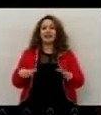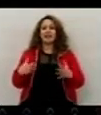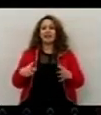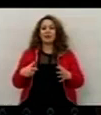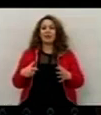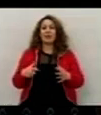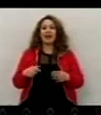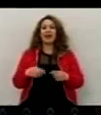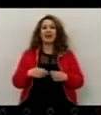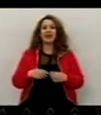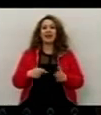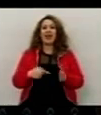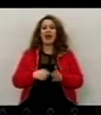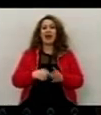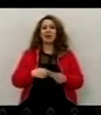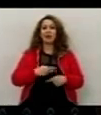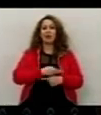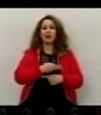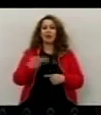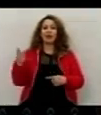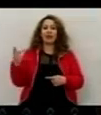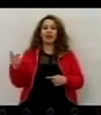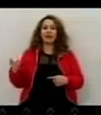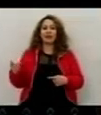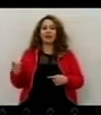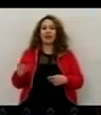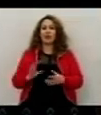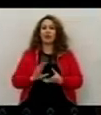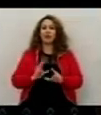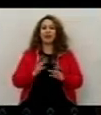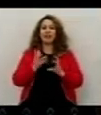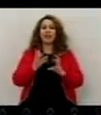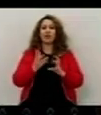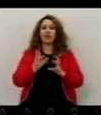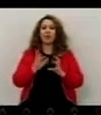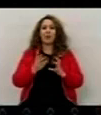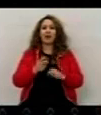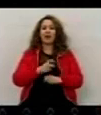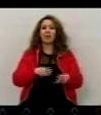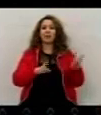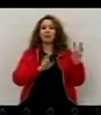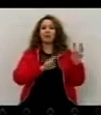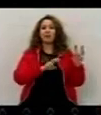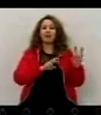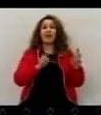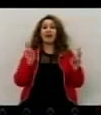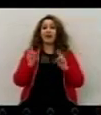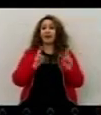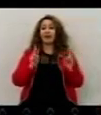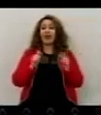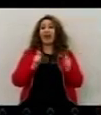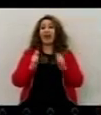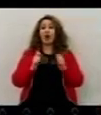2035 من أجل تعزيز توازن نظام الإنتاج الوطني واستقرار المنتجات الفلاحية تماشيا والتغيرات المناخية وسد الاحتياجات